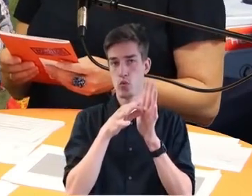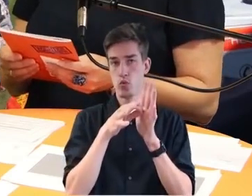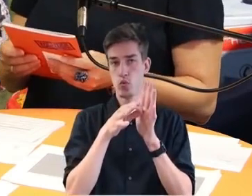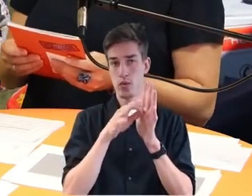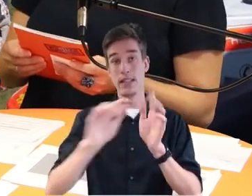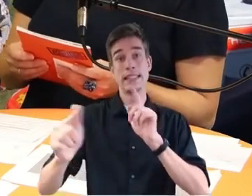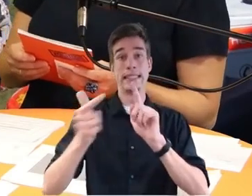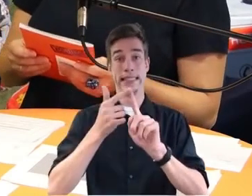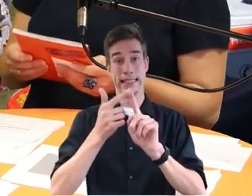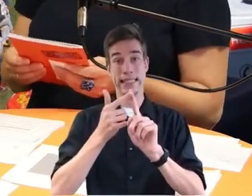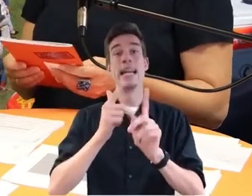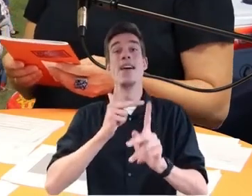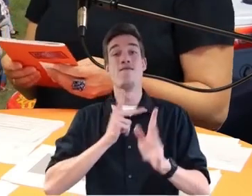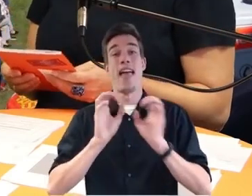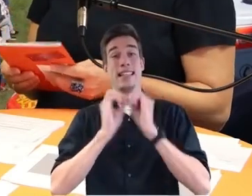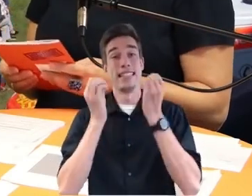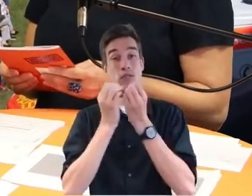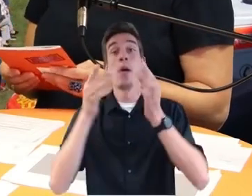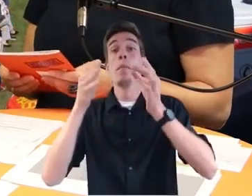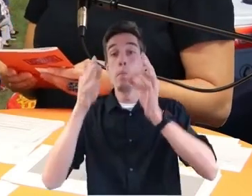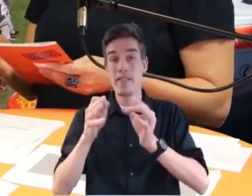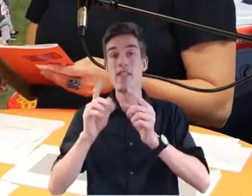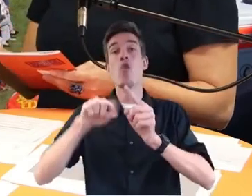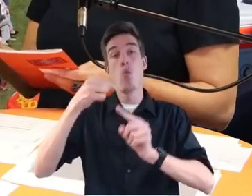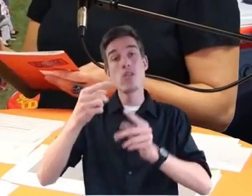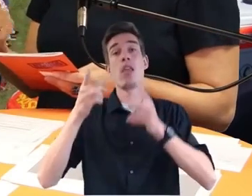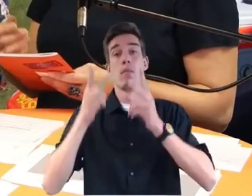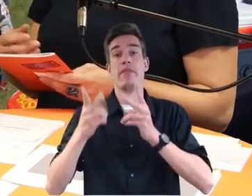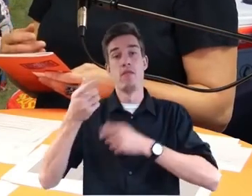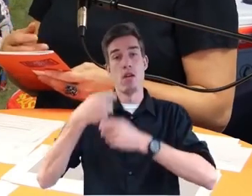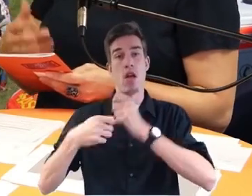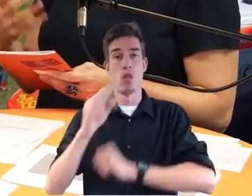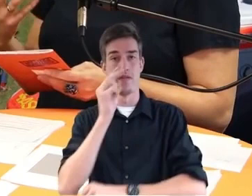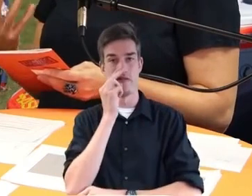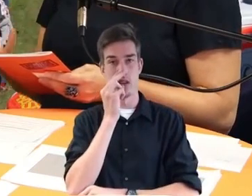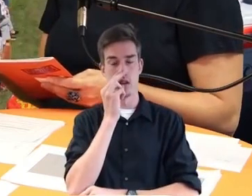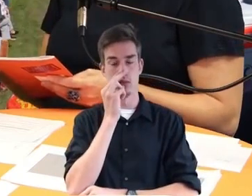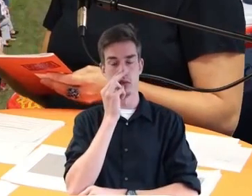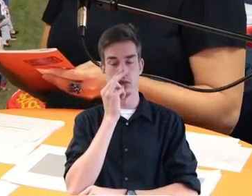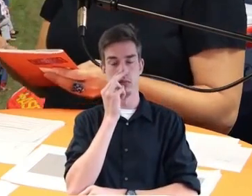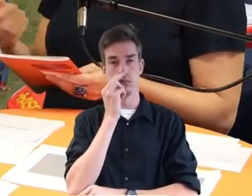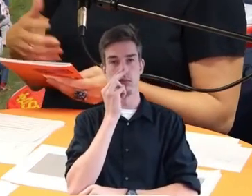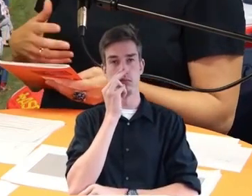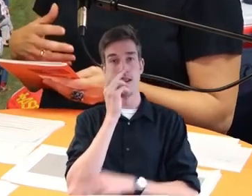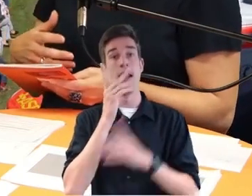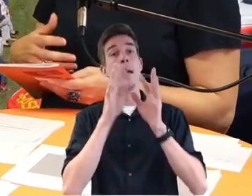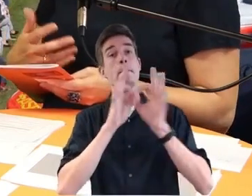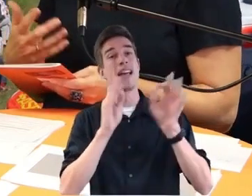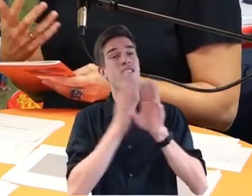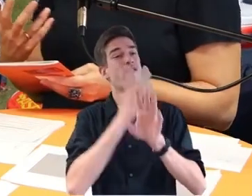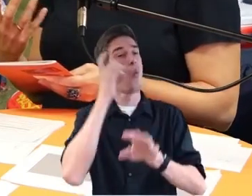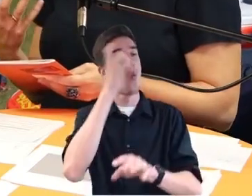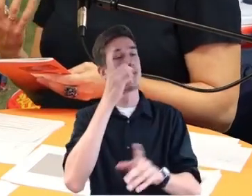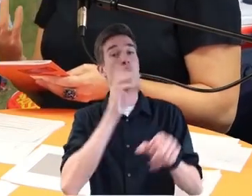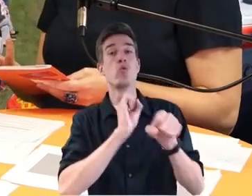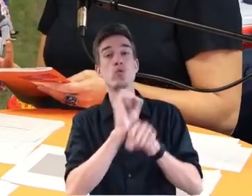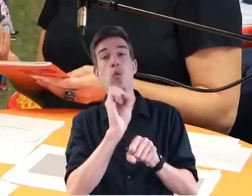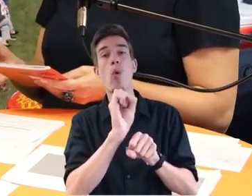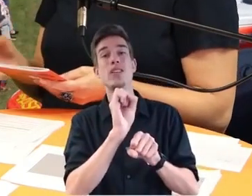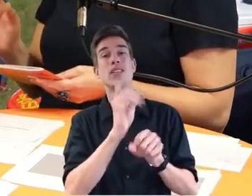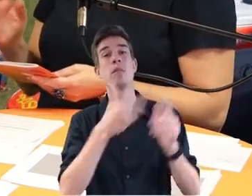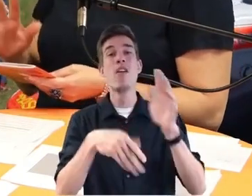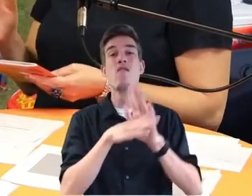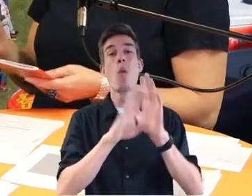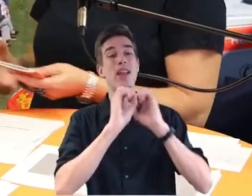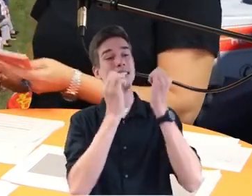richtiges Handeln in Notsituationen. Also man kann ja auch durch die beste Vorsorge nicht jede Notsituation